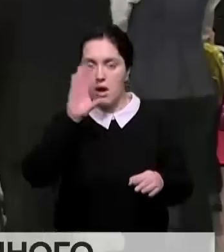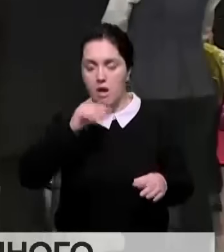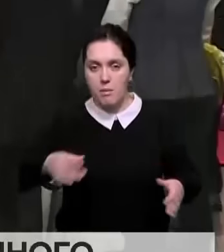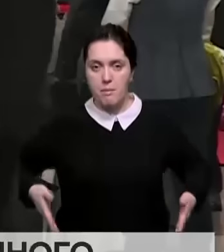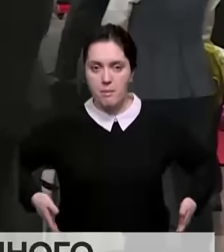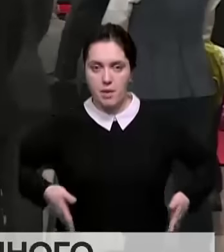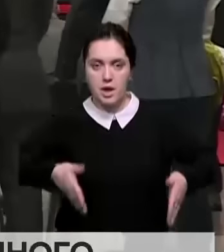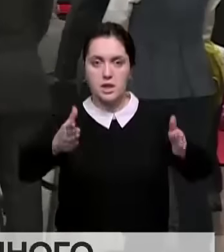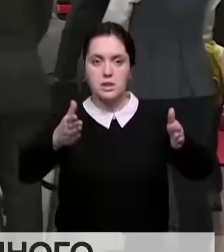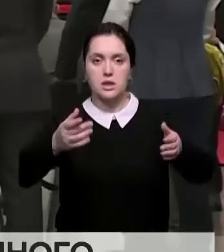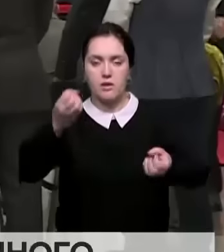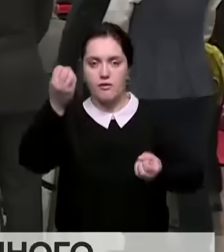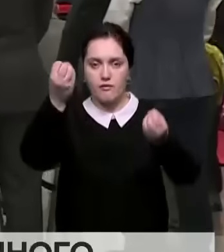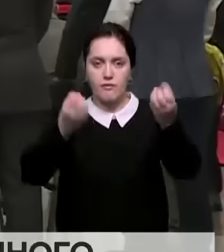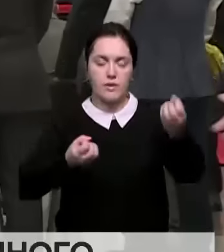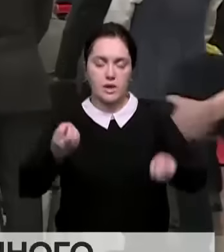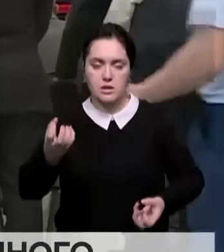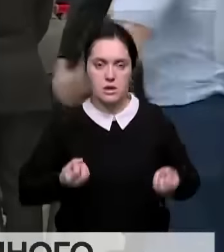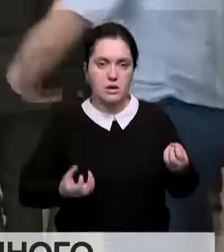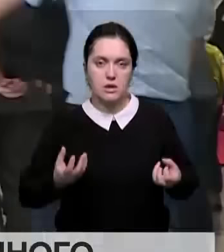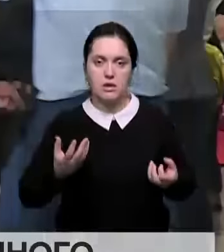и светотехническое оборудование.